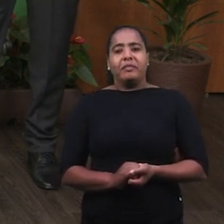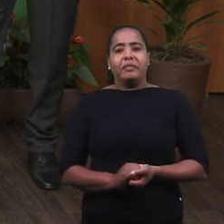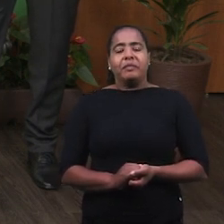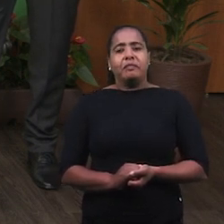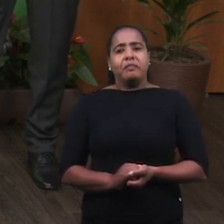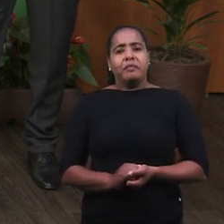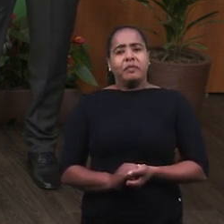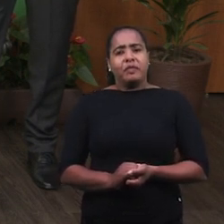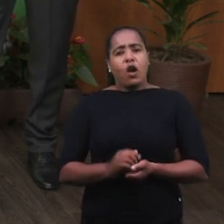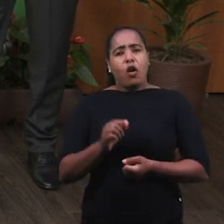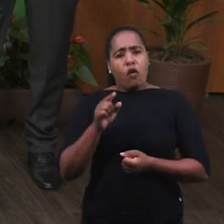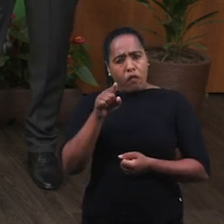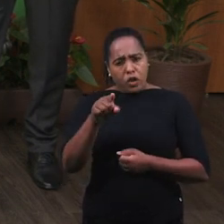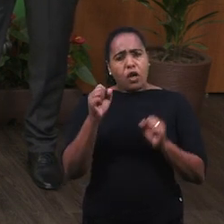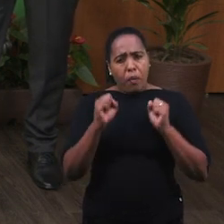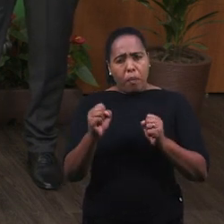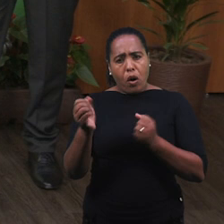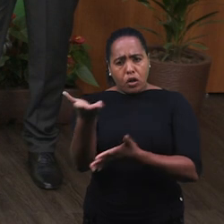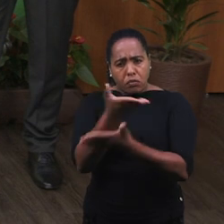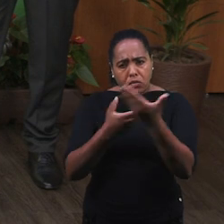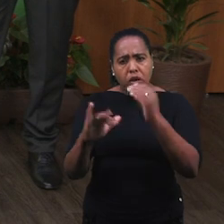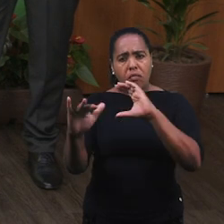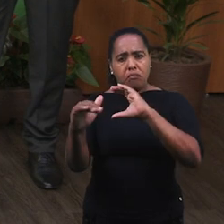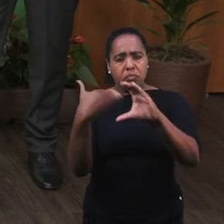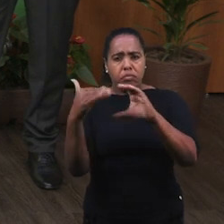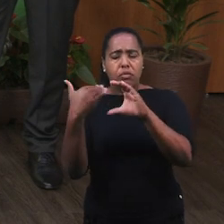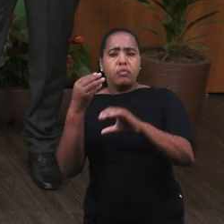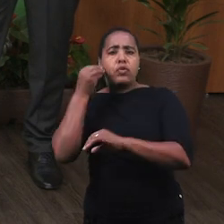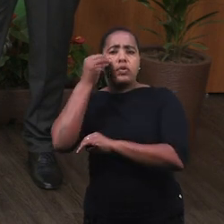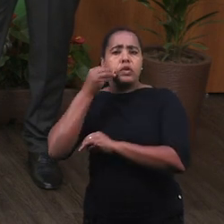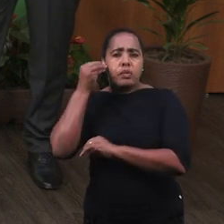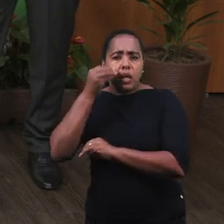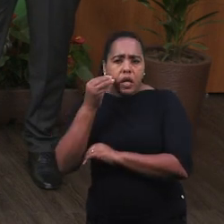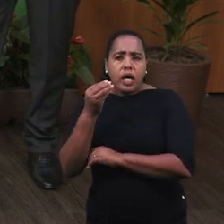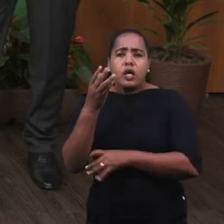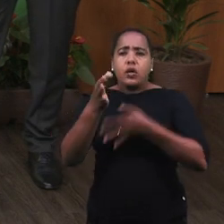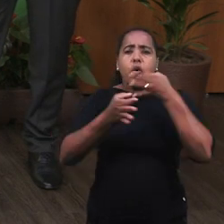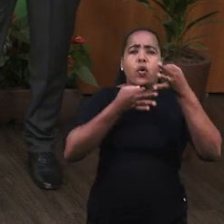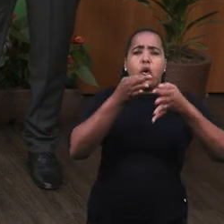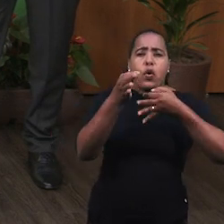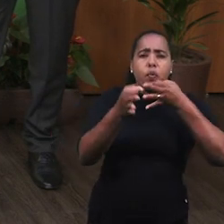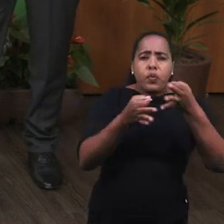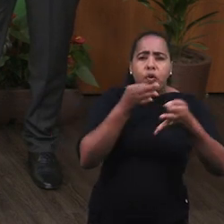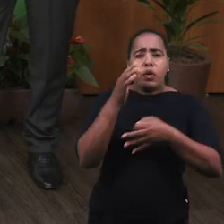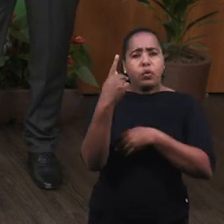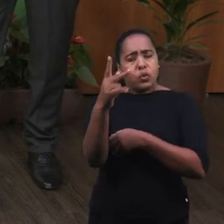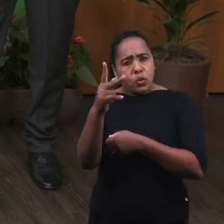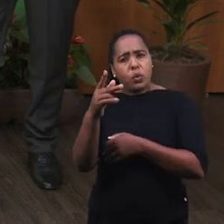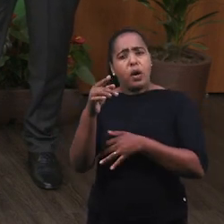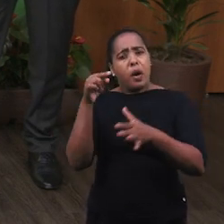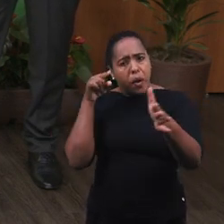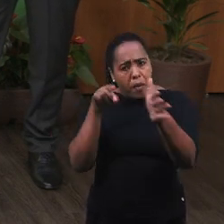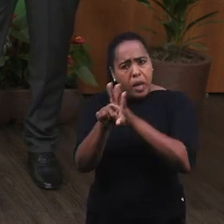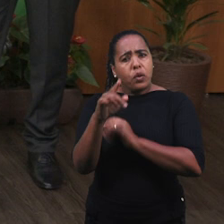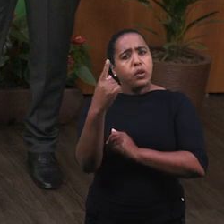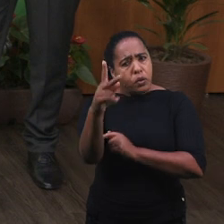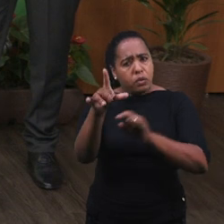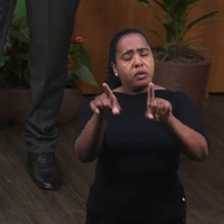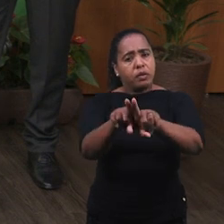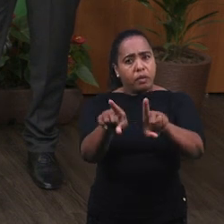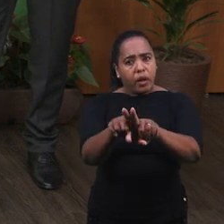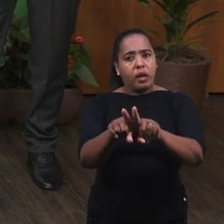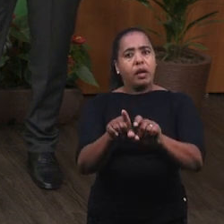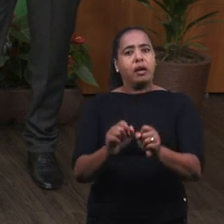programme@annunciandoevangeleeterno.com.br. Participez, envoyez votre expérience, votre suggestion, envoyez votre question